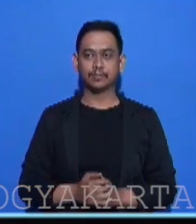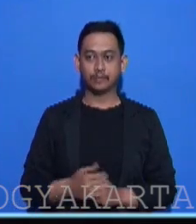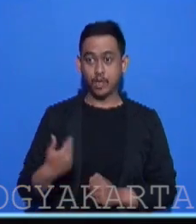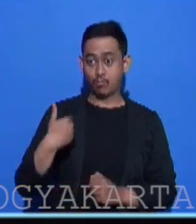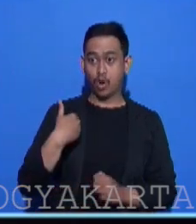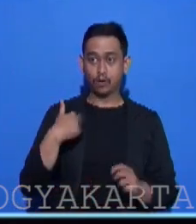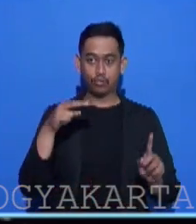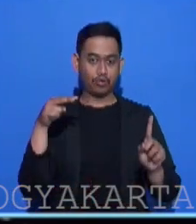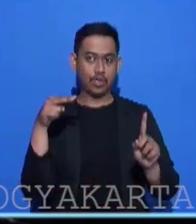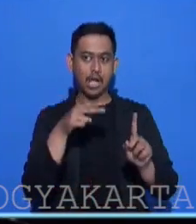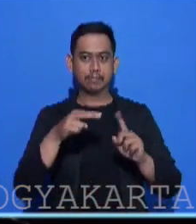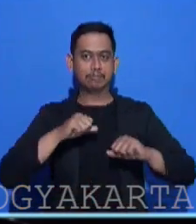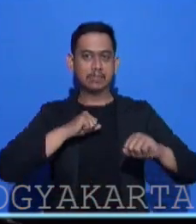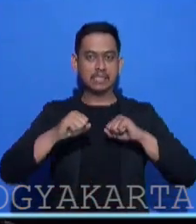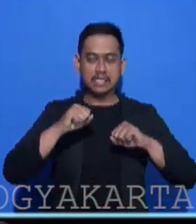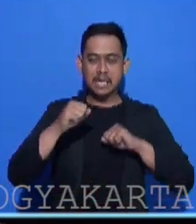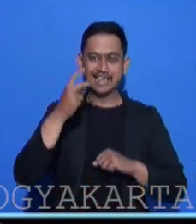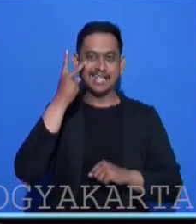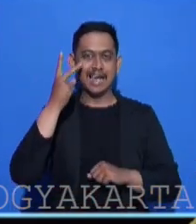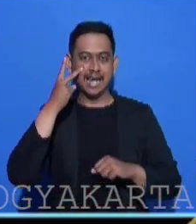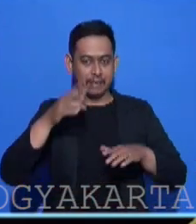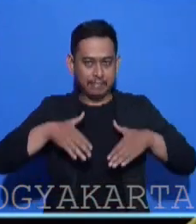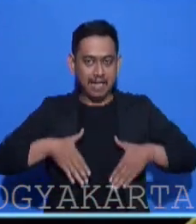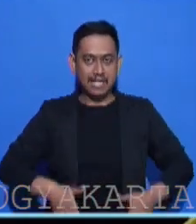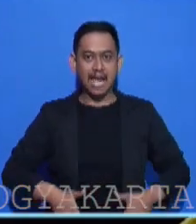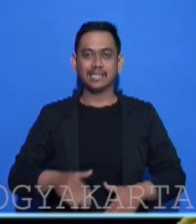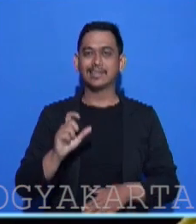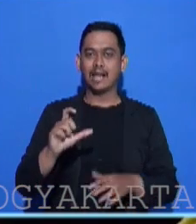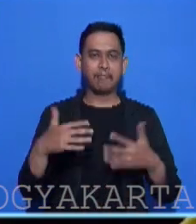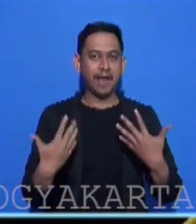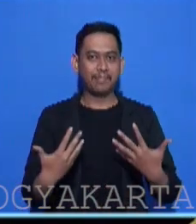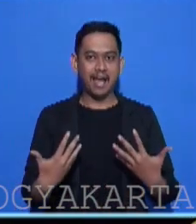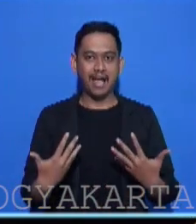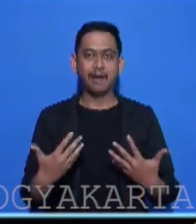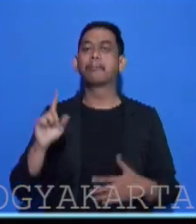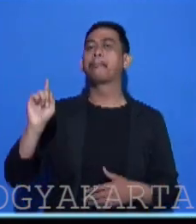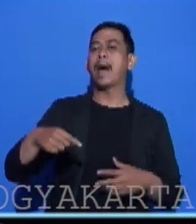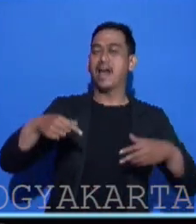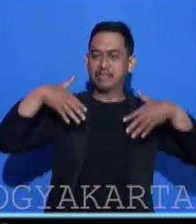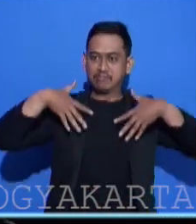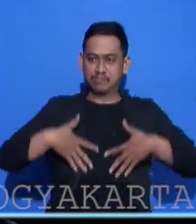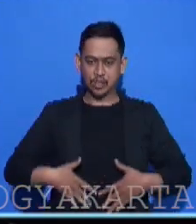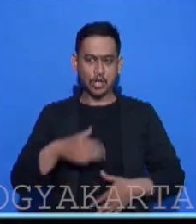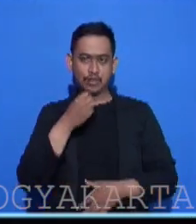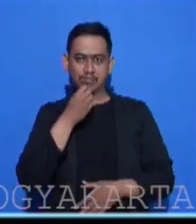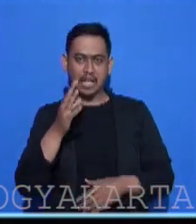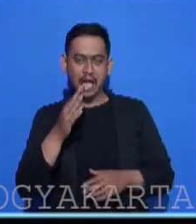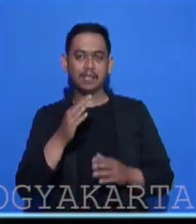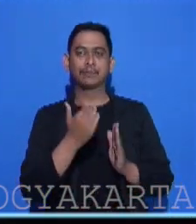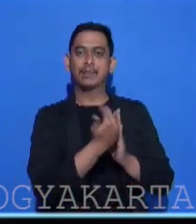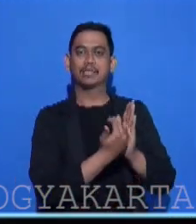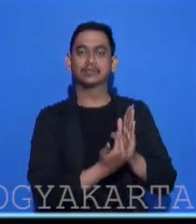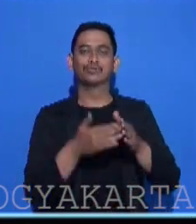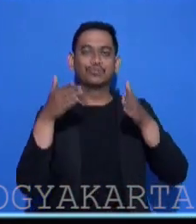visi-misi adalah melestarikan kebaya dengan cara menggunakan kebaya tidak hanya dalam event-event tertentu,